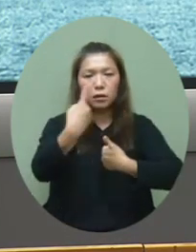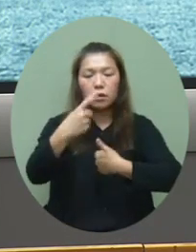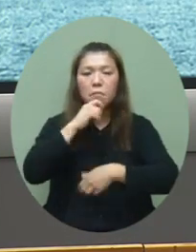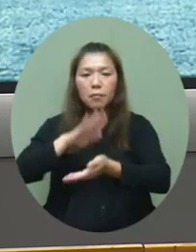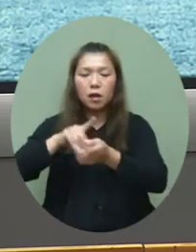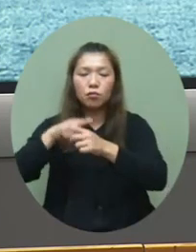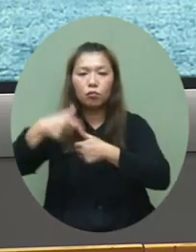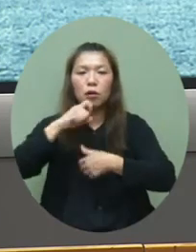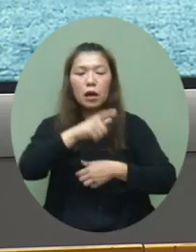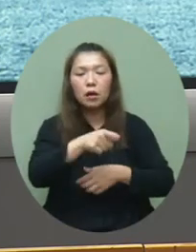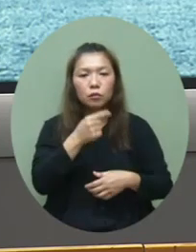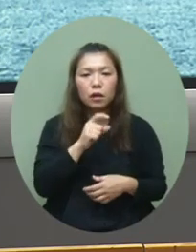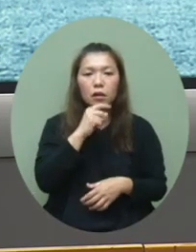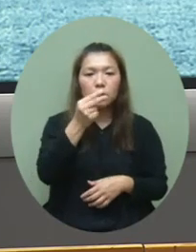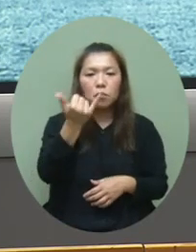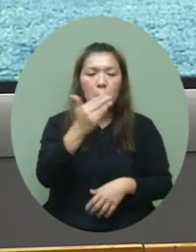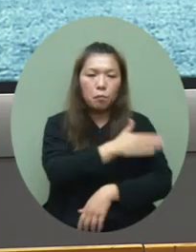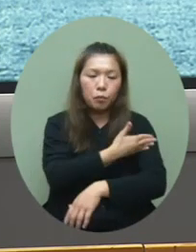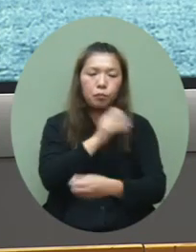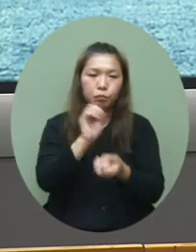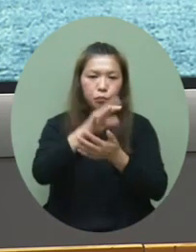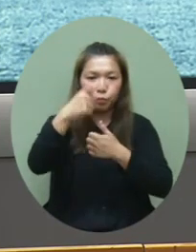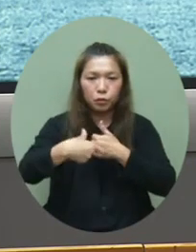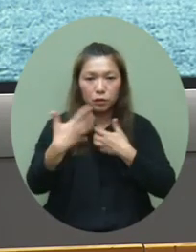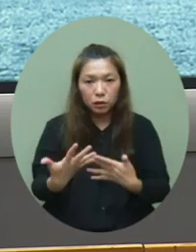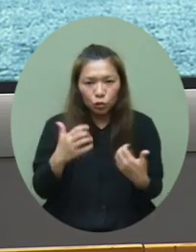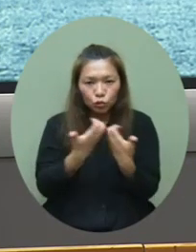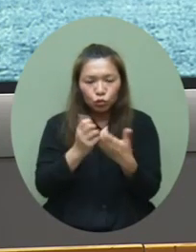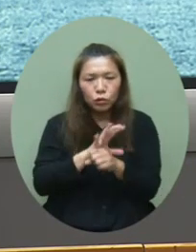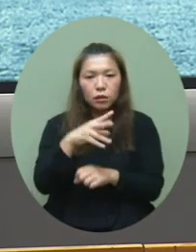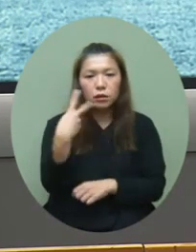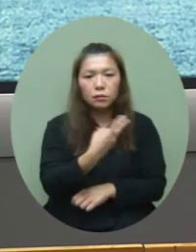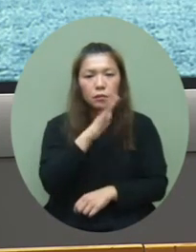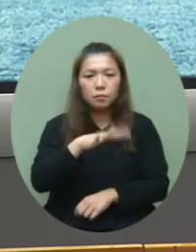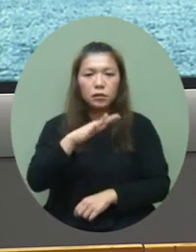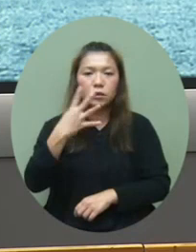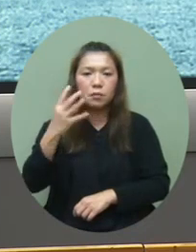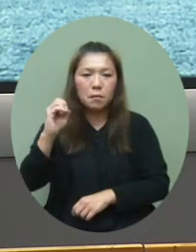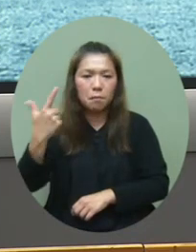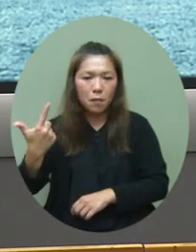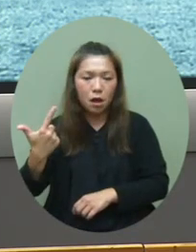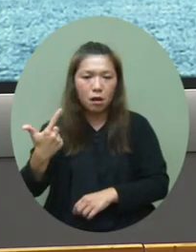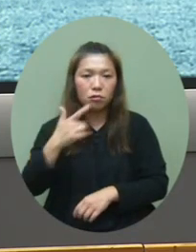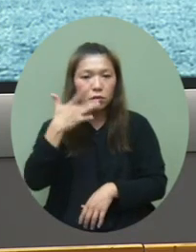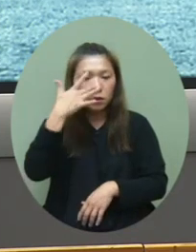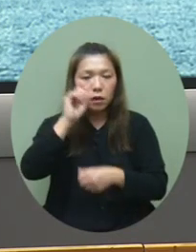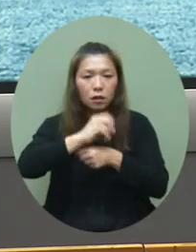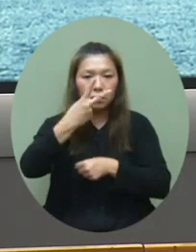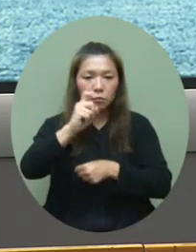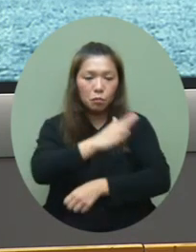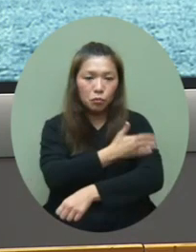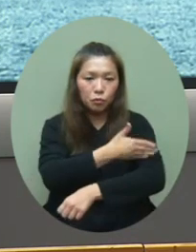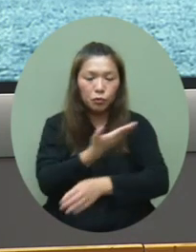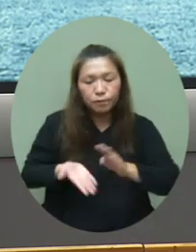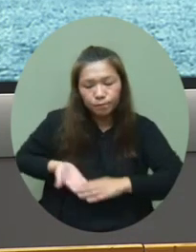增76名嘅員工確診。現在確診的總數是25408名，新增29名的員